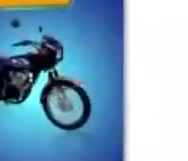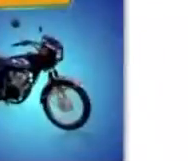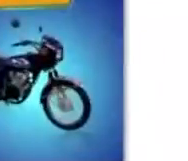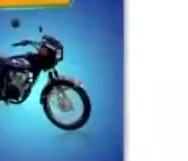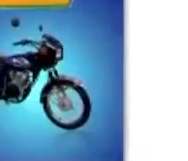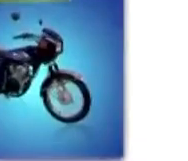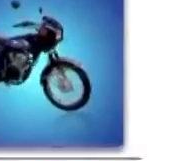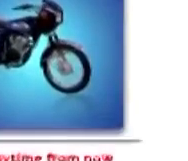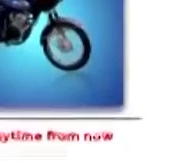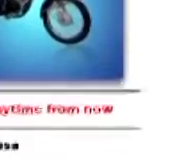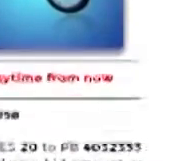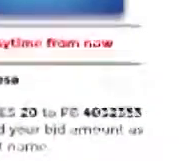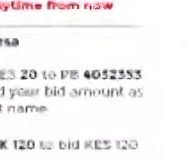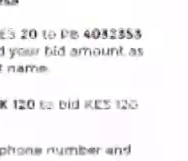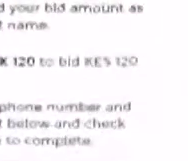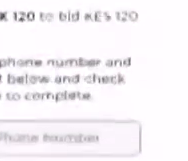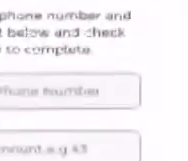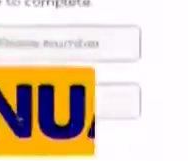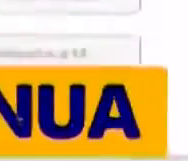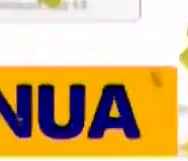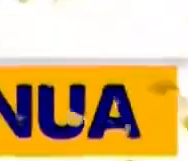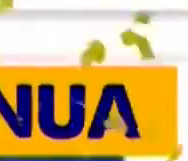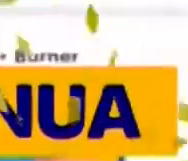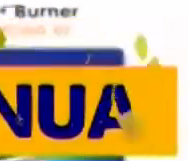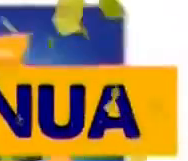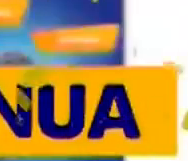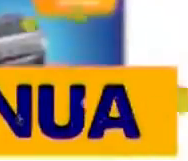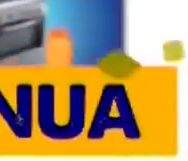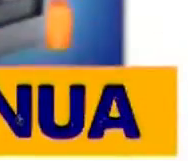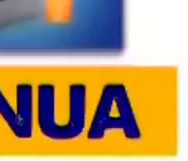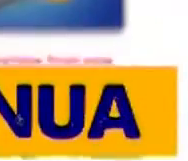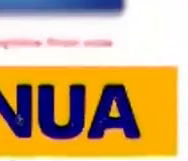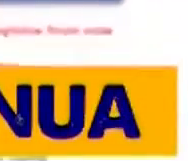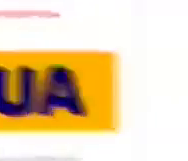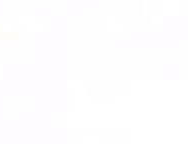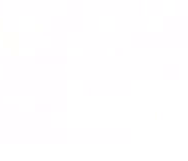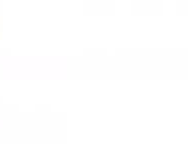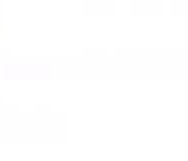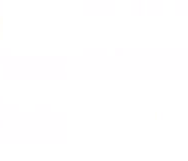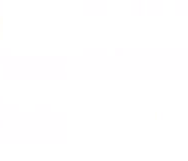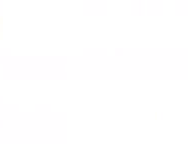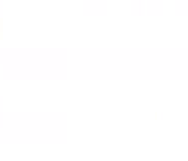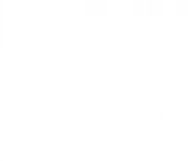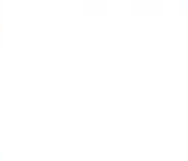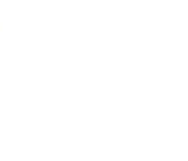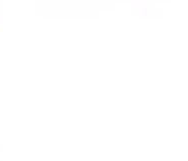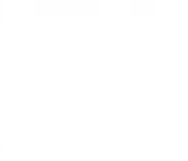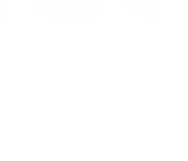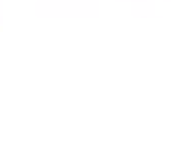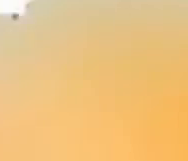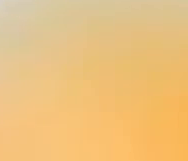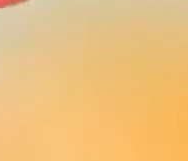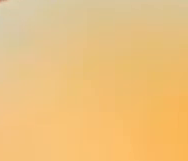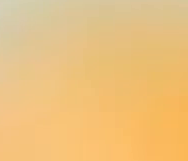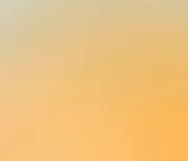www.quickbit.co.ke. Kumbuka, bidii ya chini zaidi ya kipekee ndio ununua. Quickbit, bidhaa bora kwa bei ya